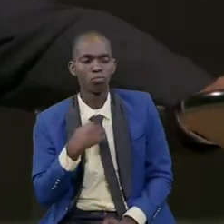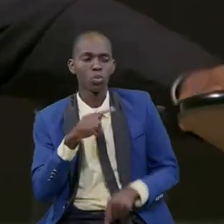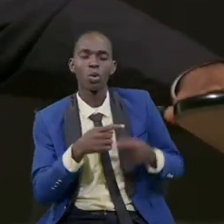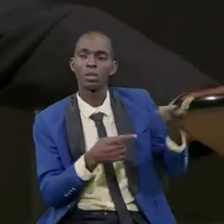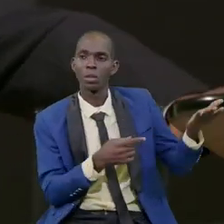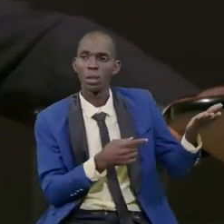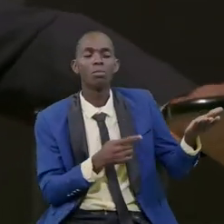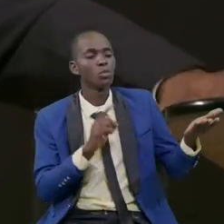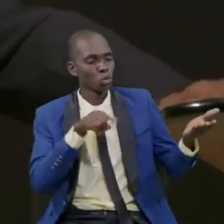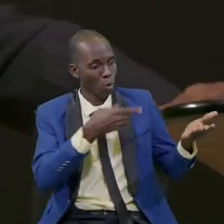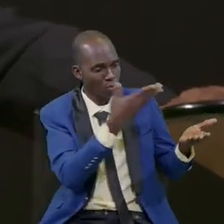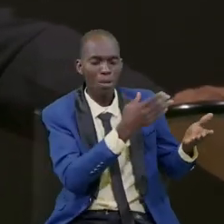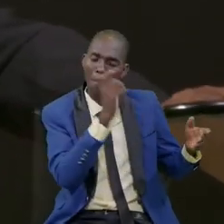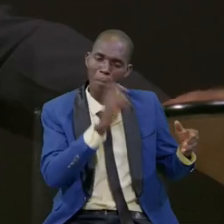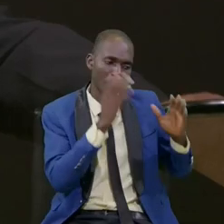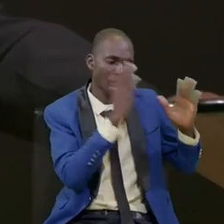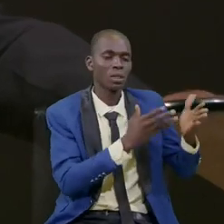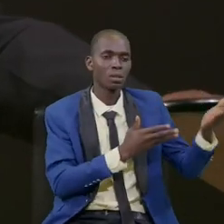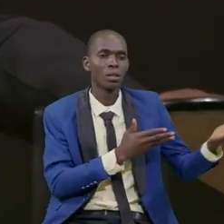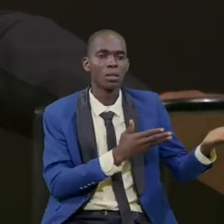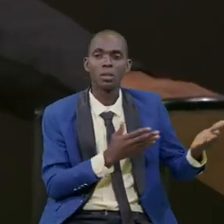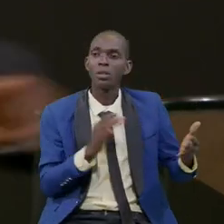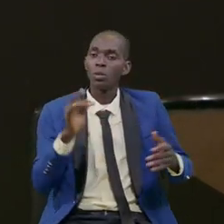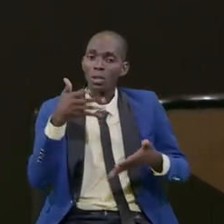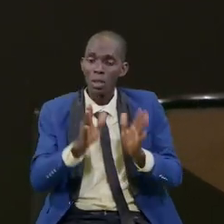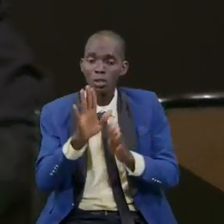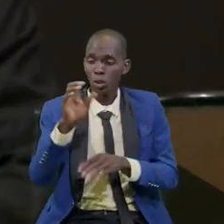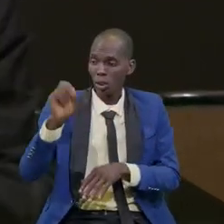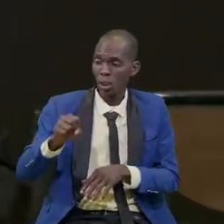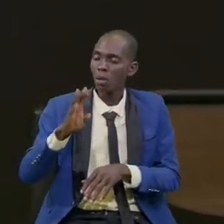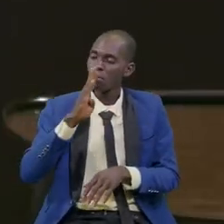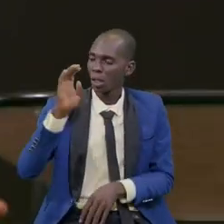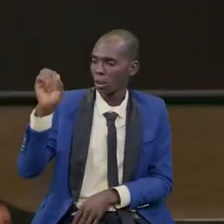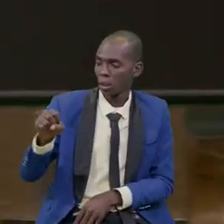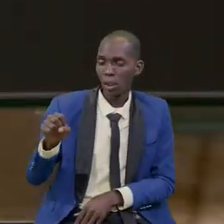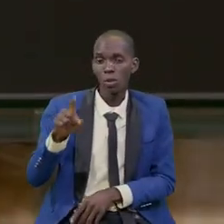là-bas. Que votre oui soit oui. Que votre non soit non.